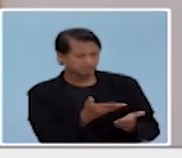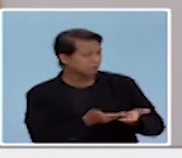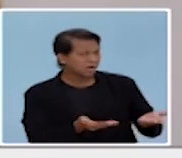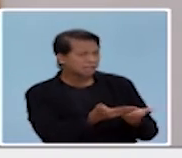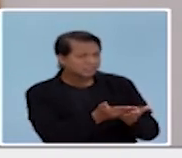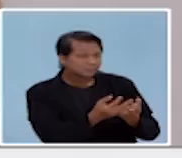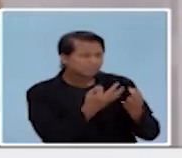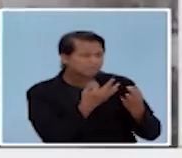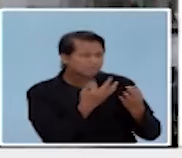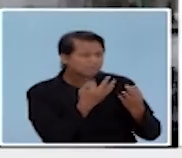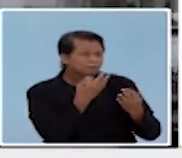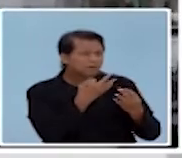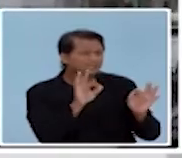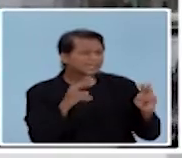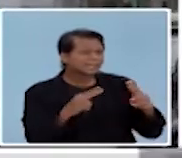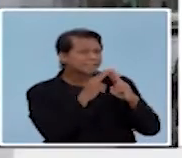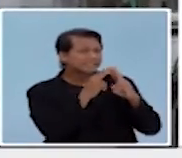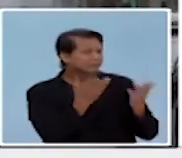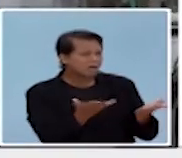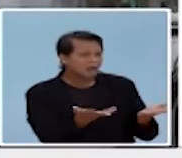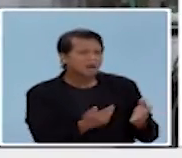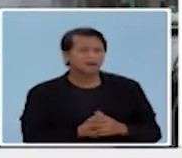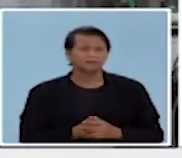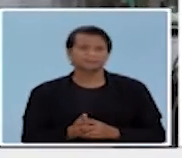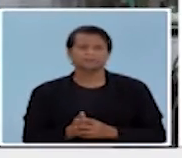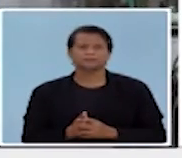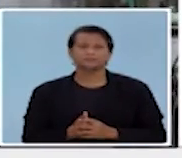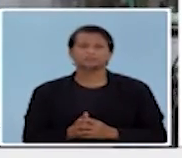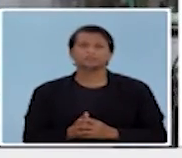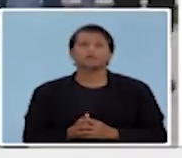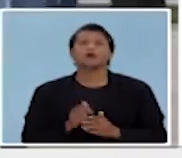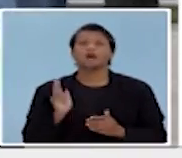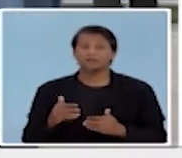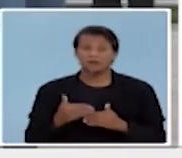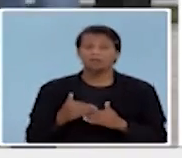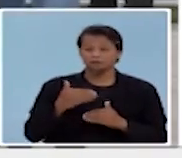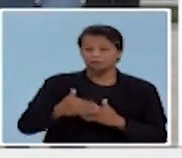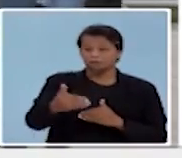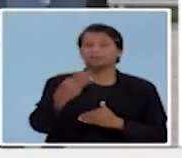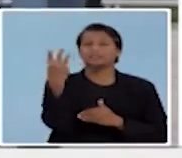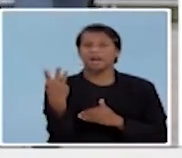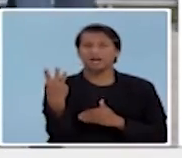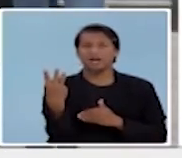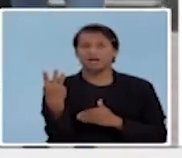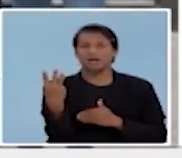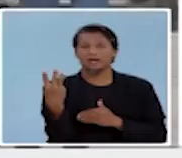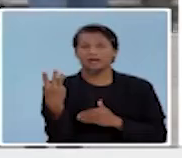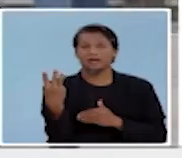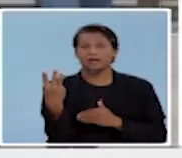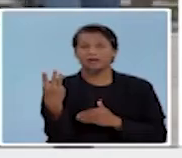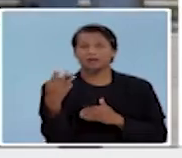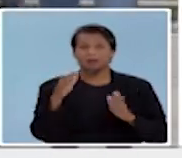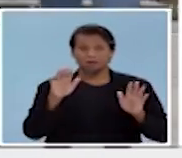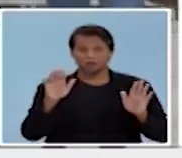pelonggaran sudah dilakukan di Prancis ini itu ada 3 fase yang pertama adalah untuk unlock dan ini ada 3 fase yang pertama